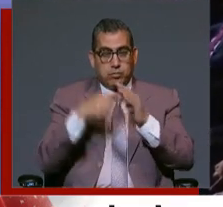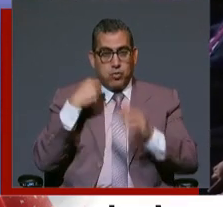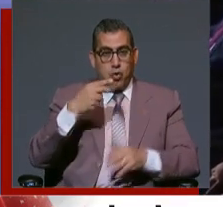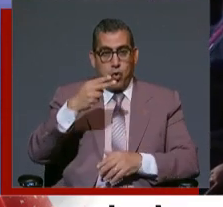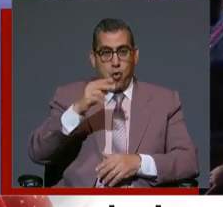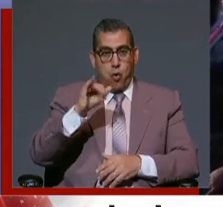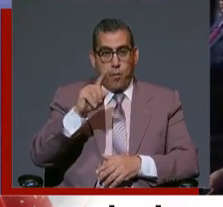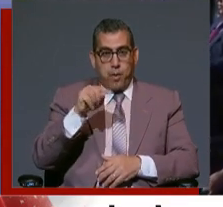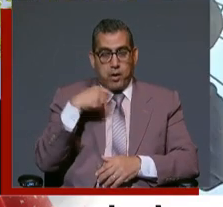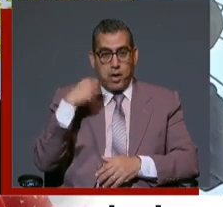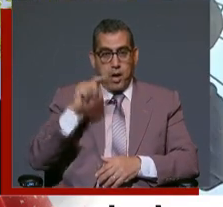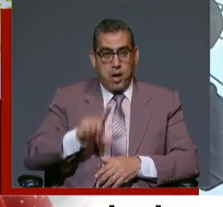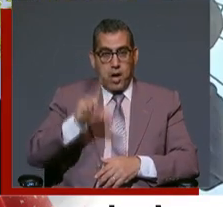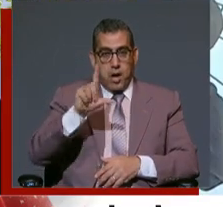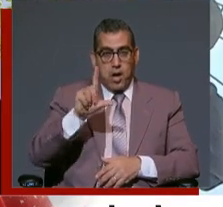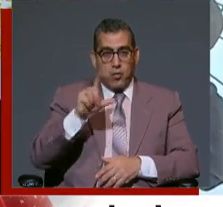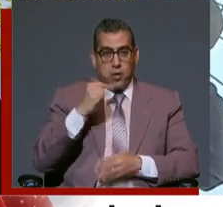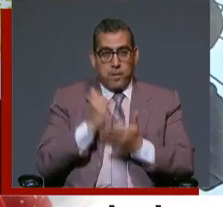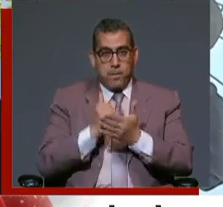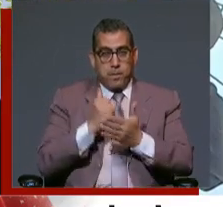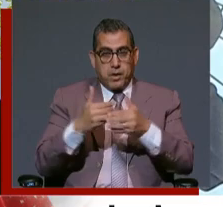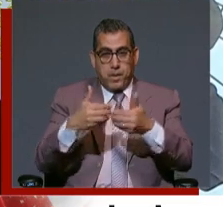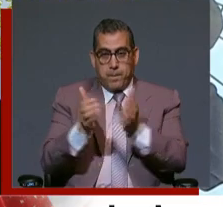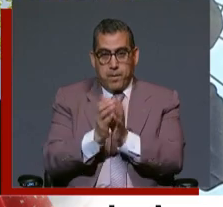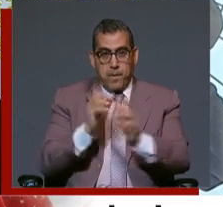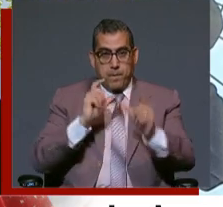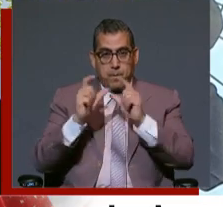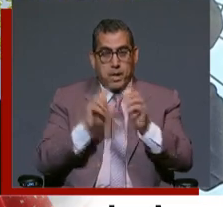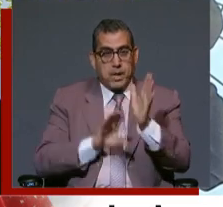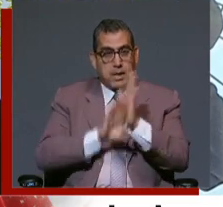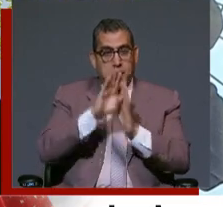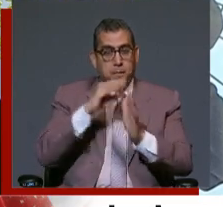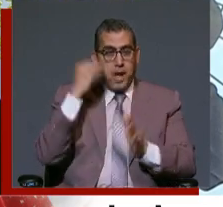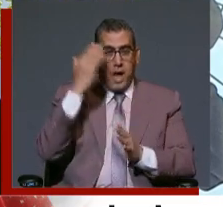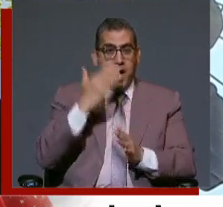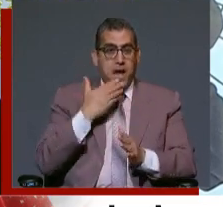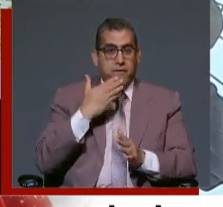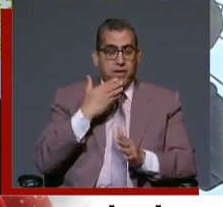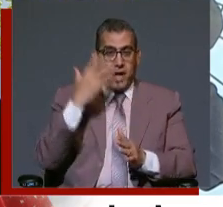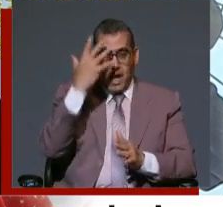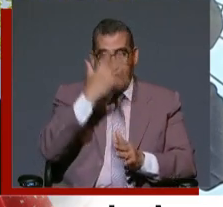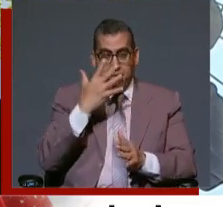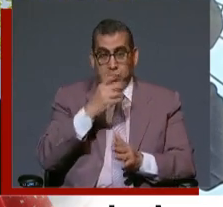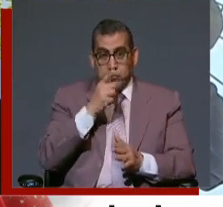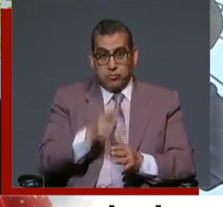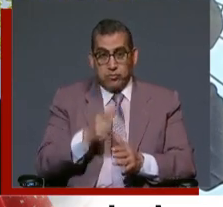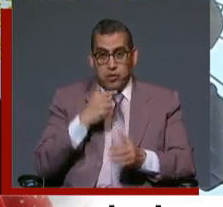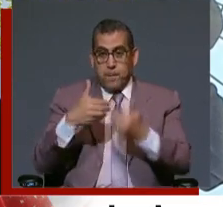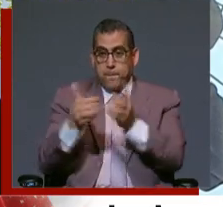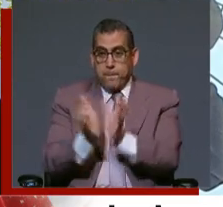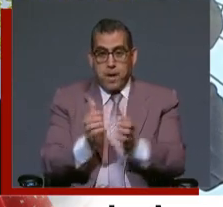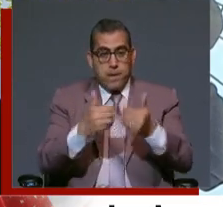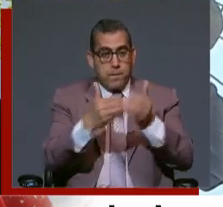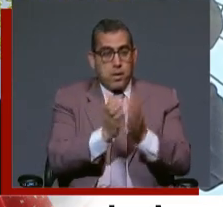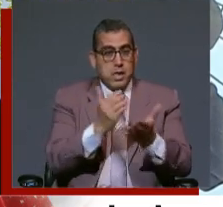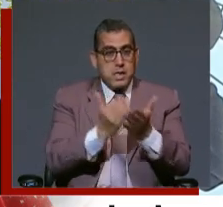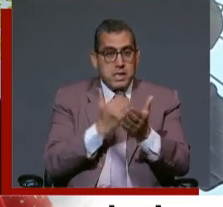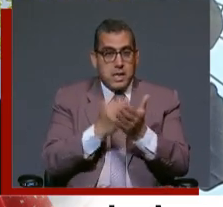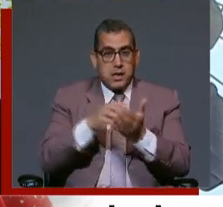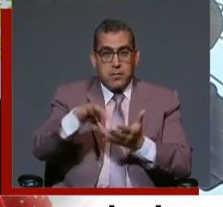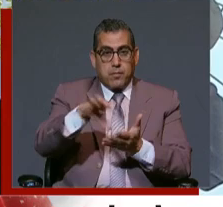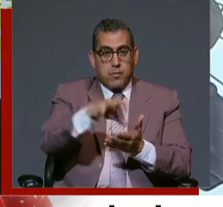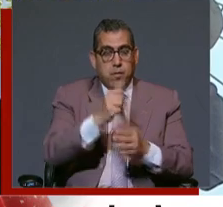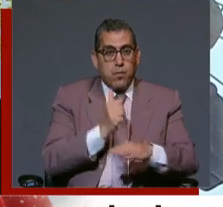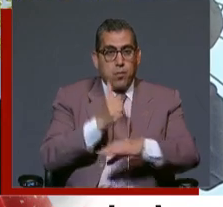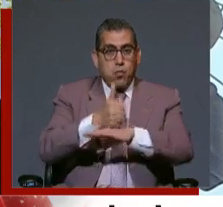قباش الرئيس الأسبق لمجموعة بنك التنمية الأفريقي، رؤساء المجموعات الاقتصادية الإقليمية